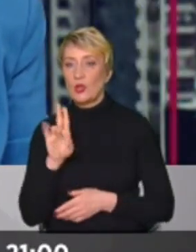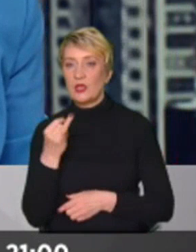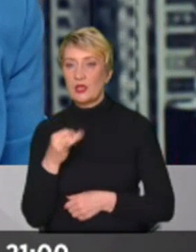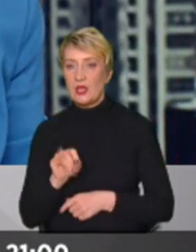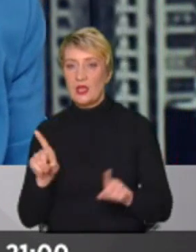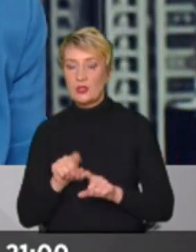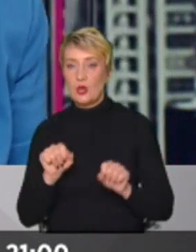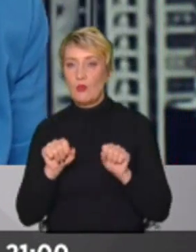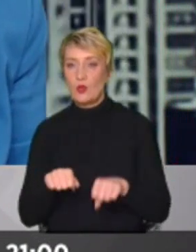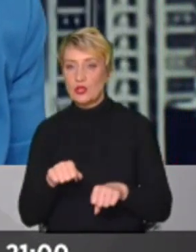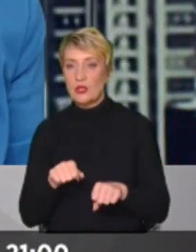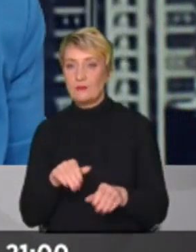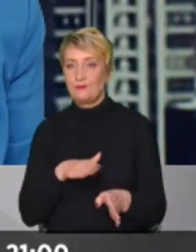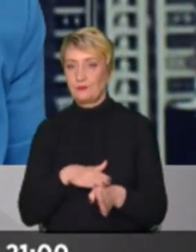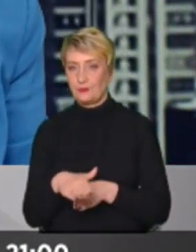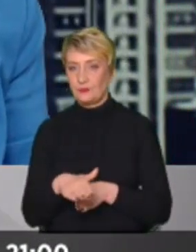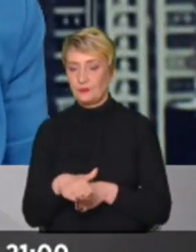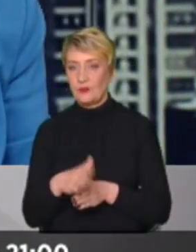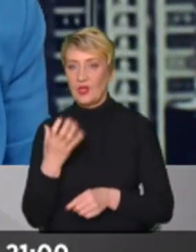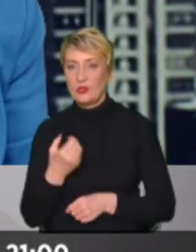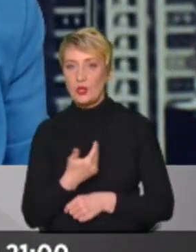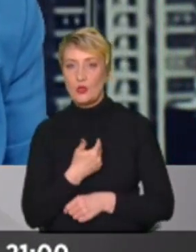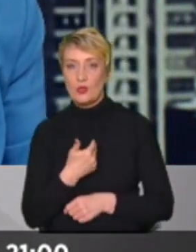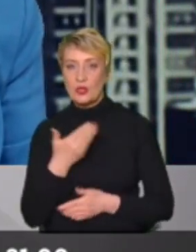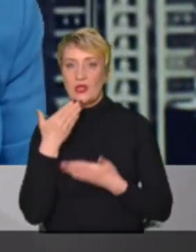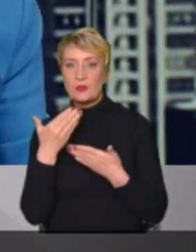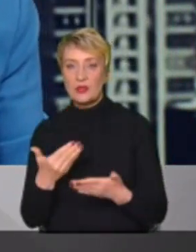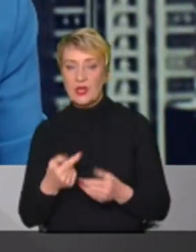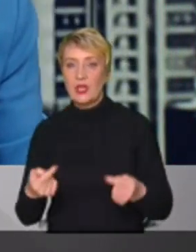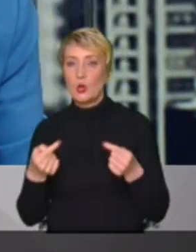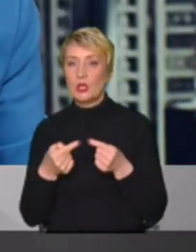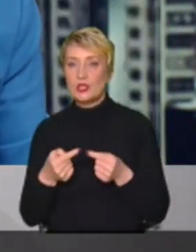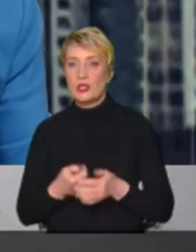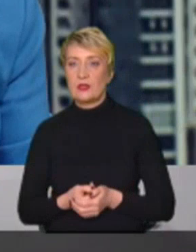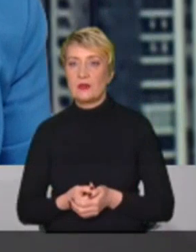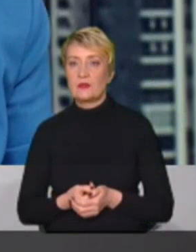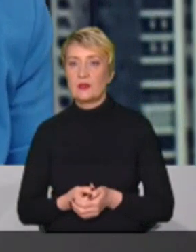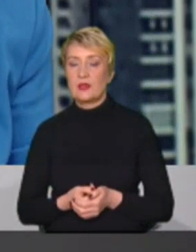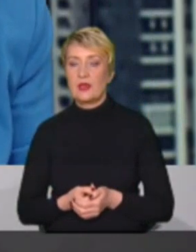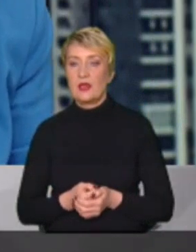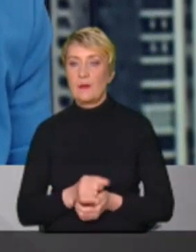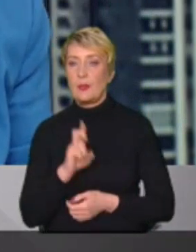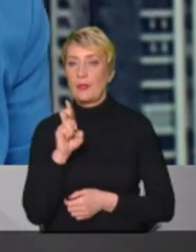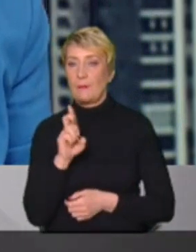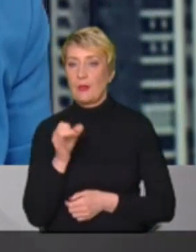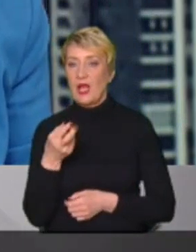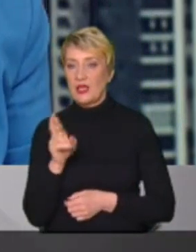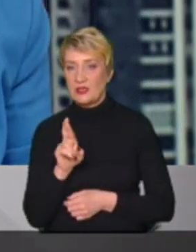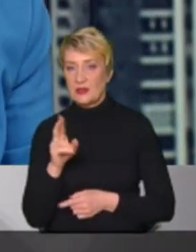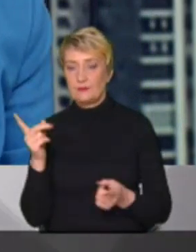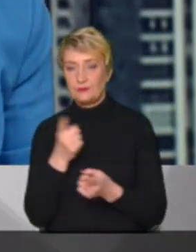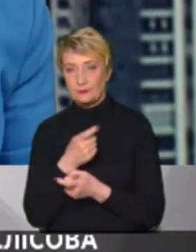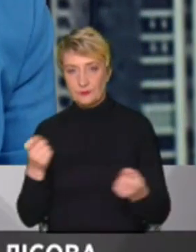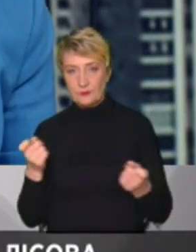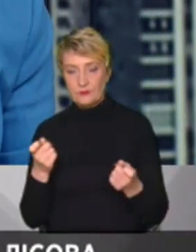можна з цим зробити. Я ще хочу вас дещо про Shell спитати, уточнити. От в березні компанія Shell говорила про намір